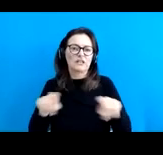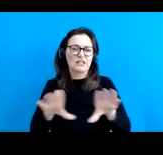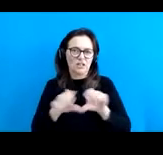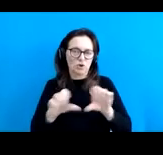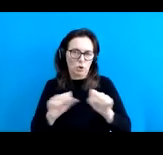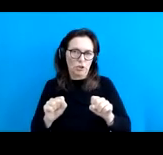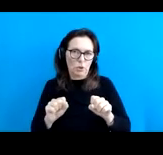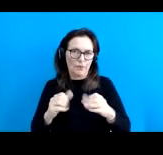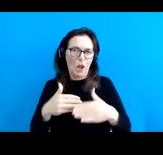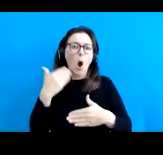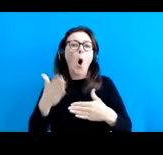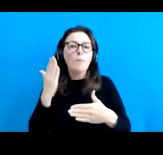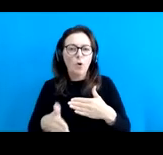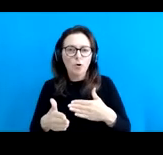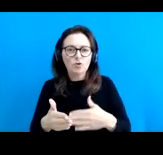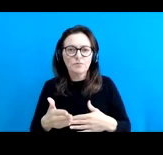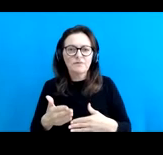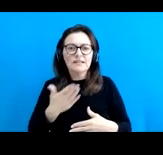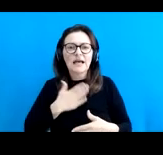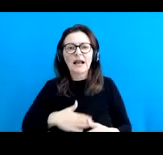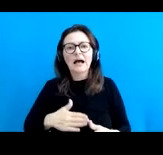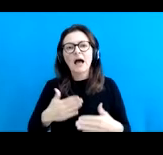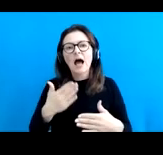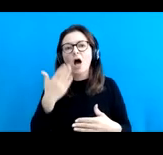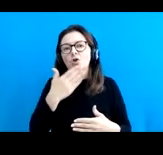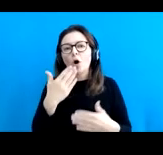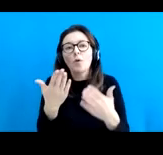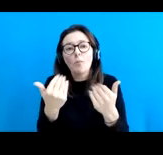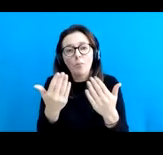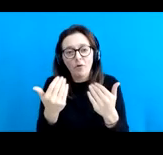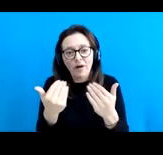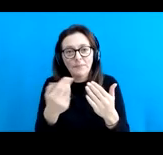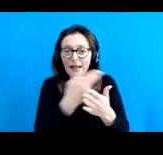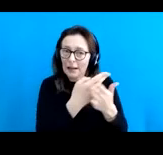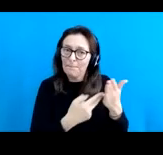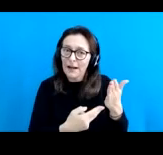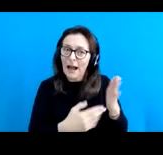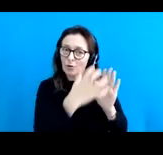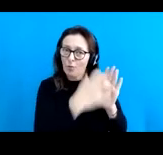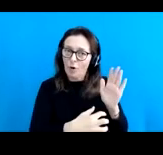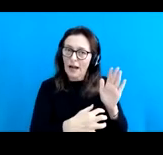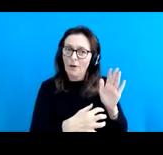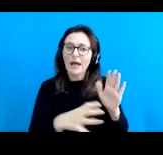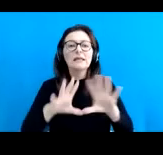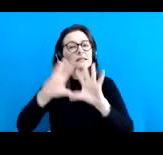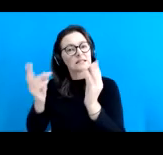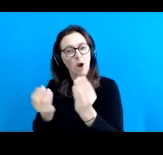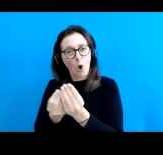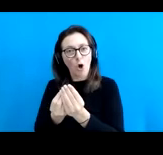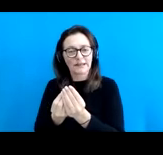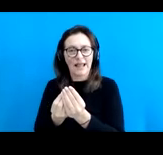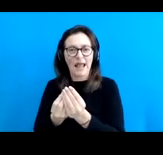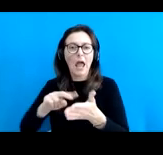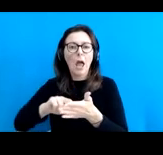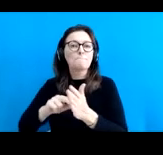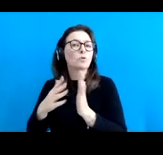koncu bi vas rada toplo povabila k branju tako predstavljenega poglavja kot tudi celotne knjige, ki smo jo